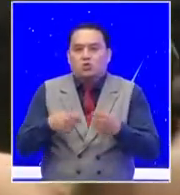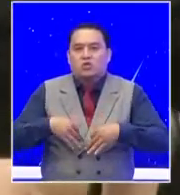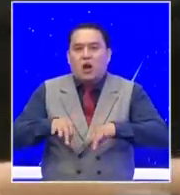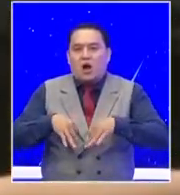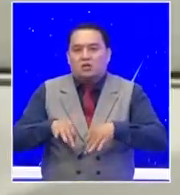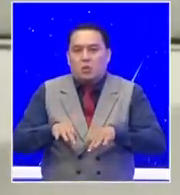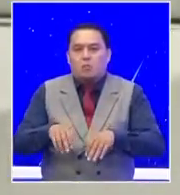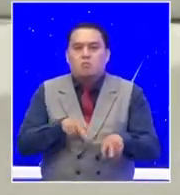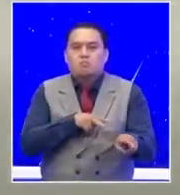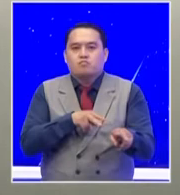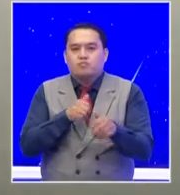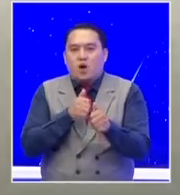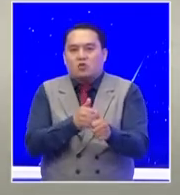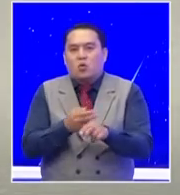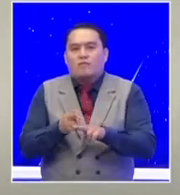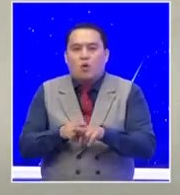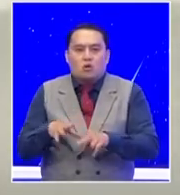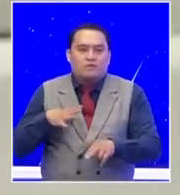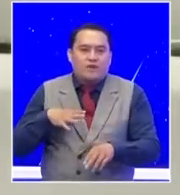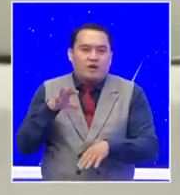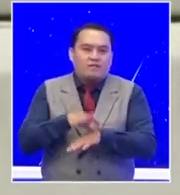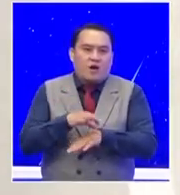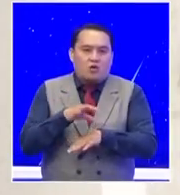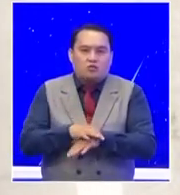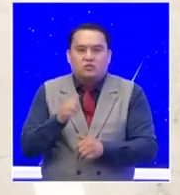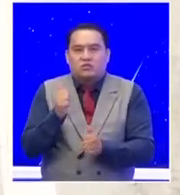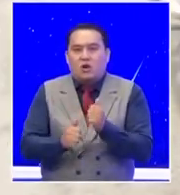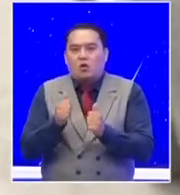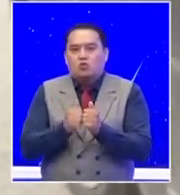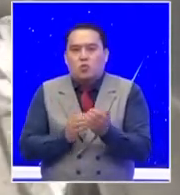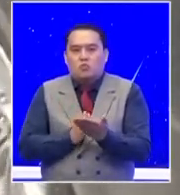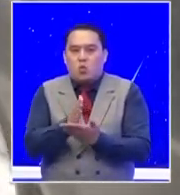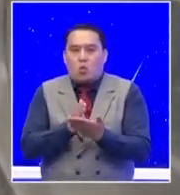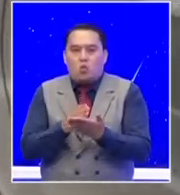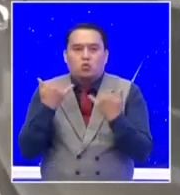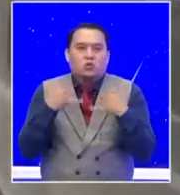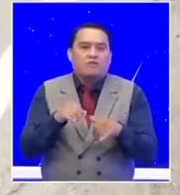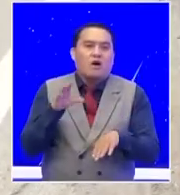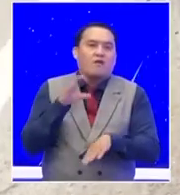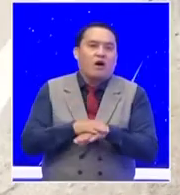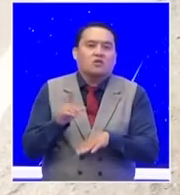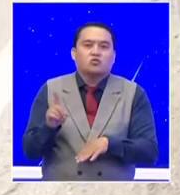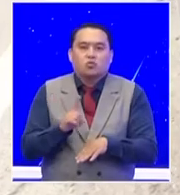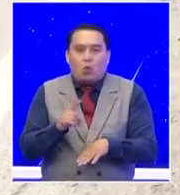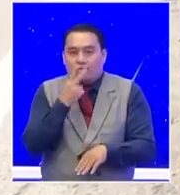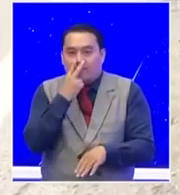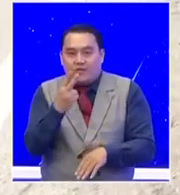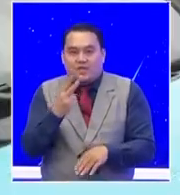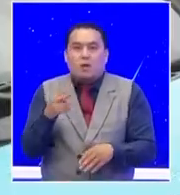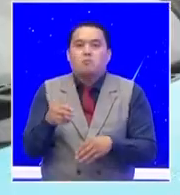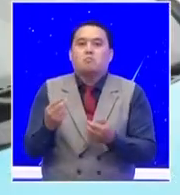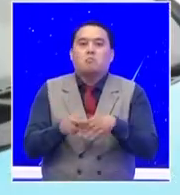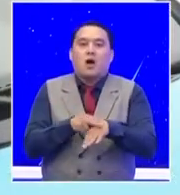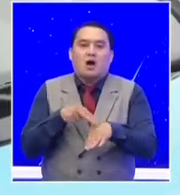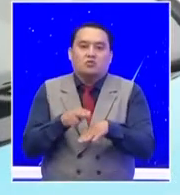Нарушители в транспортном потоке патрульные экипажи выявляли по ходу своего маршрута. Удивляет тот факт, что даже видя патрульный